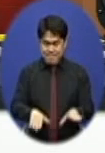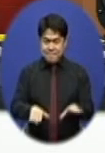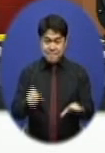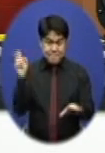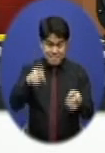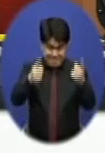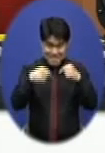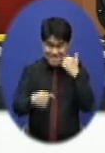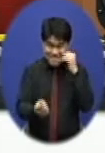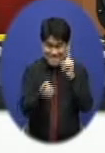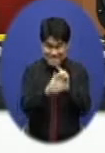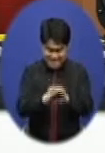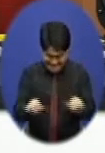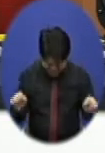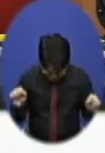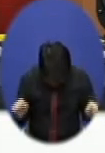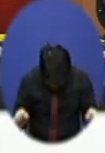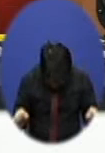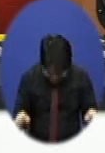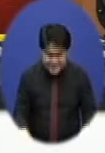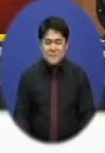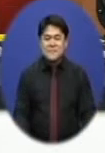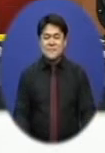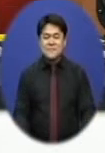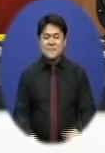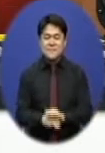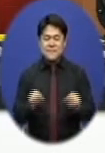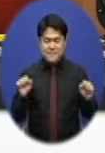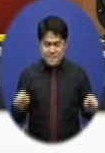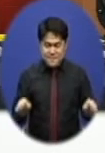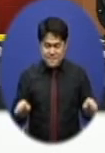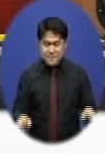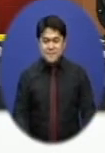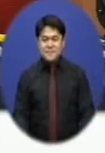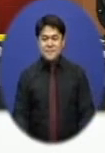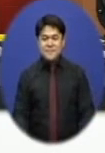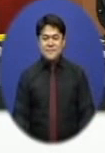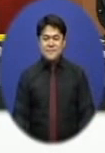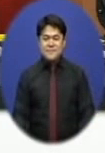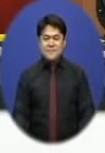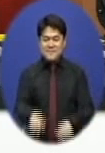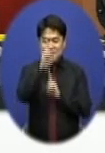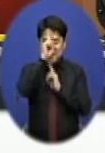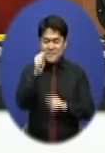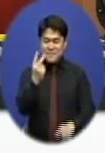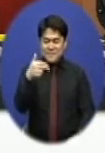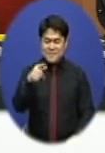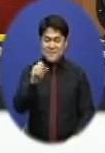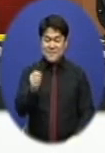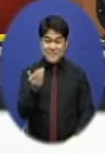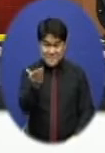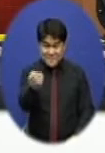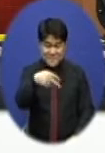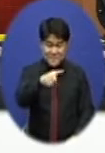참여자 만나볼까요? 네, 두 안녕하세요. 번째 선배입니다. 여보세요. 안녕하세요. 네. 아이고, 안녕하세요. 유효정 씨. 네. 네.